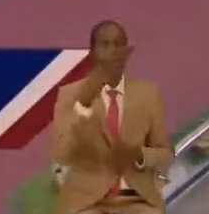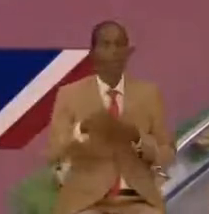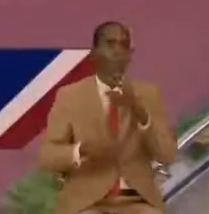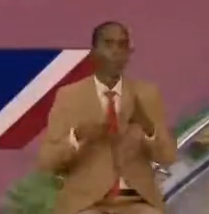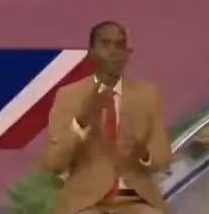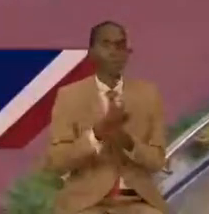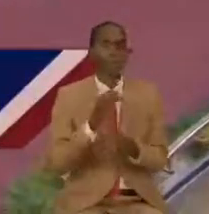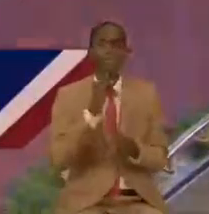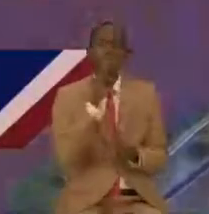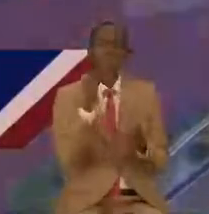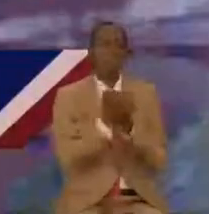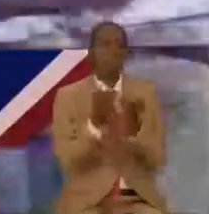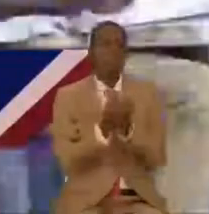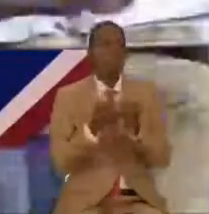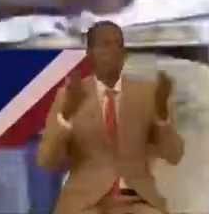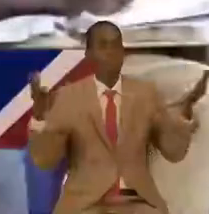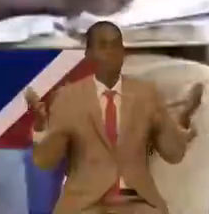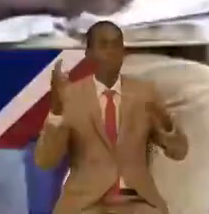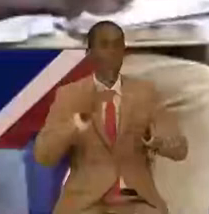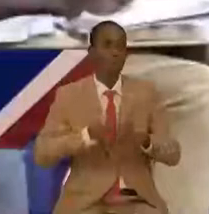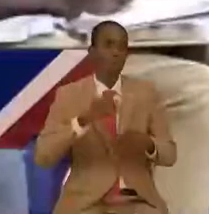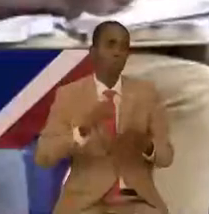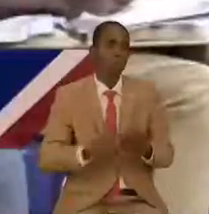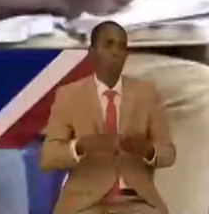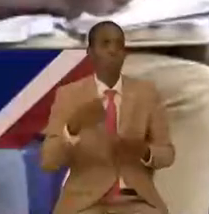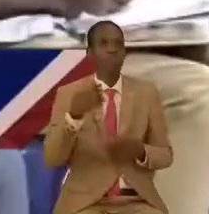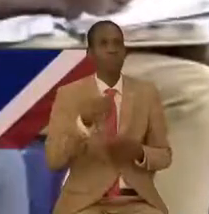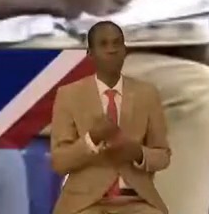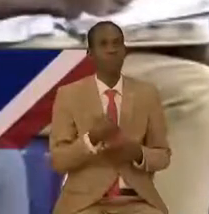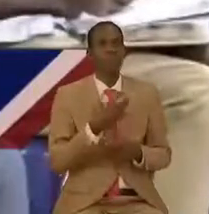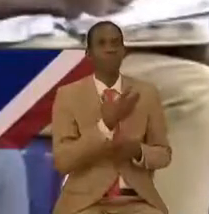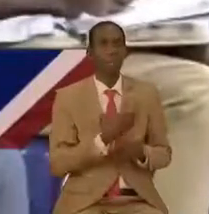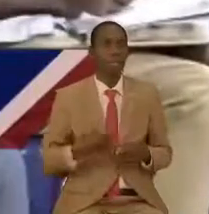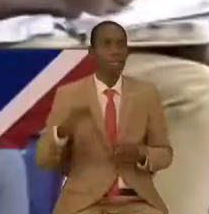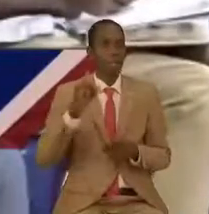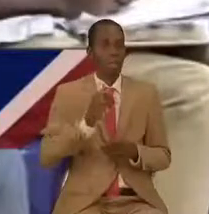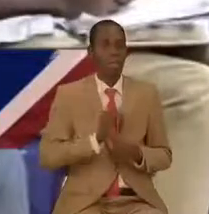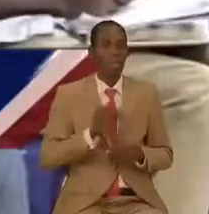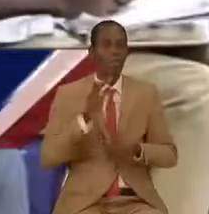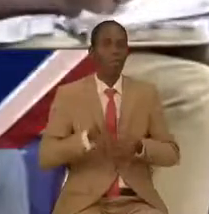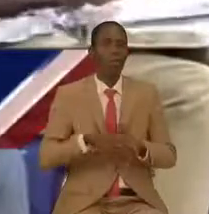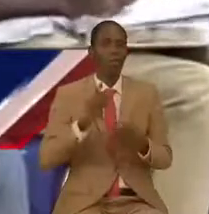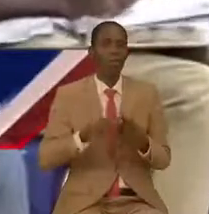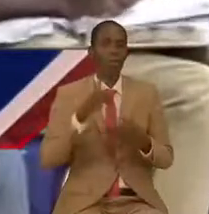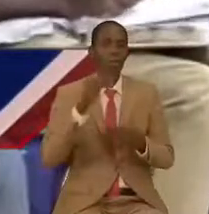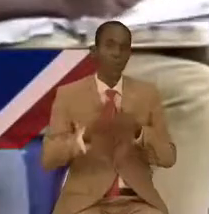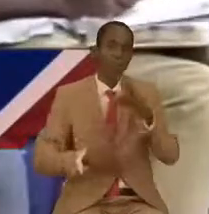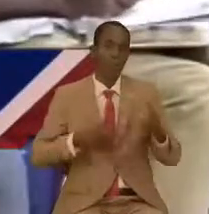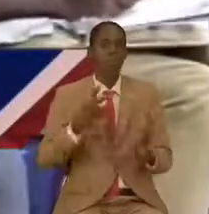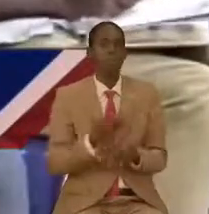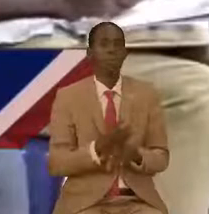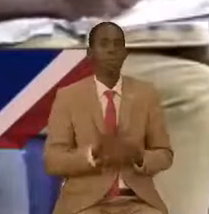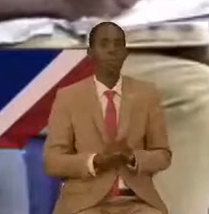d'autre chose que de la croix de notre Seigneur Jésus-Christ, par qui le monde est crucifié pour